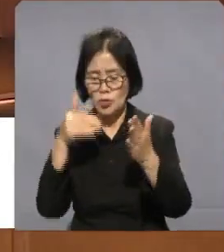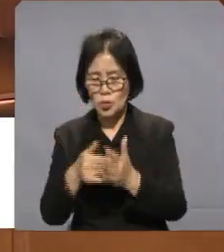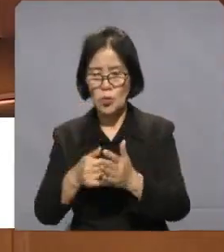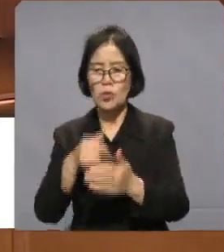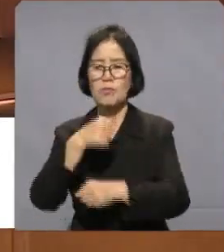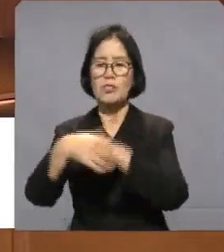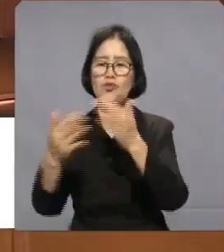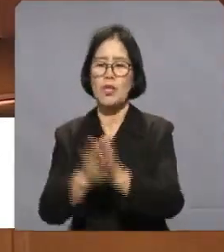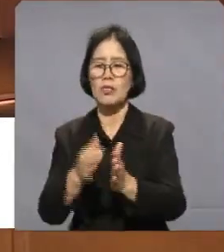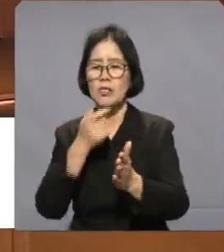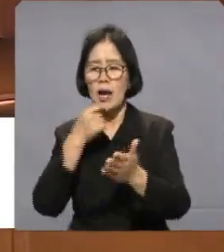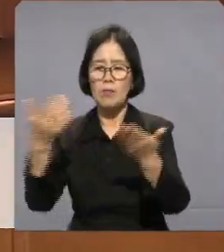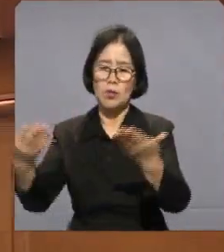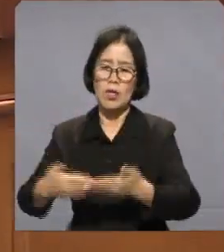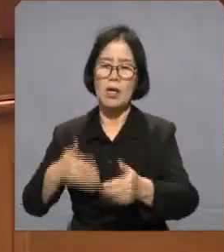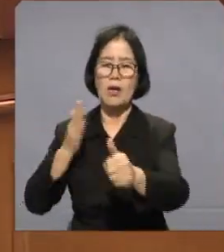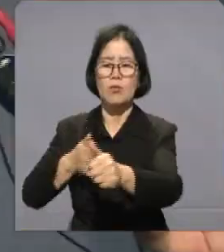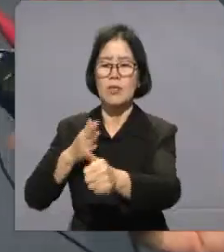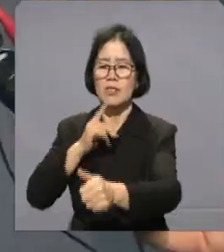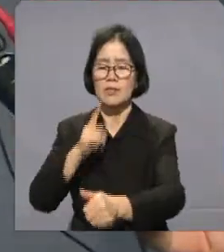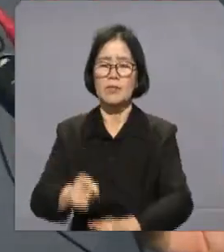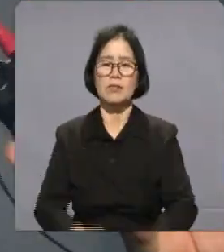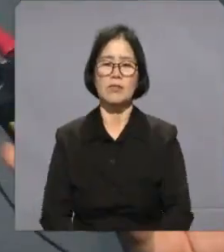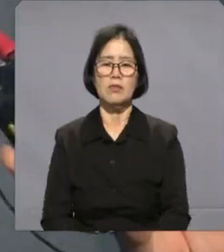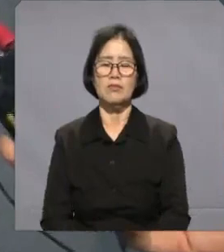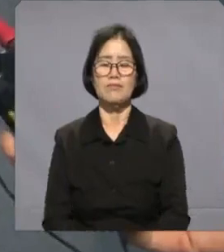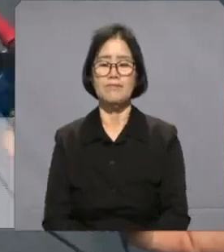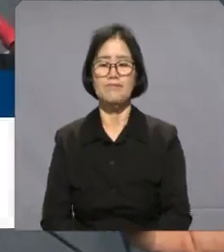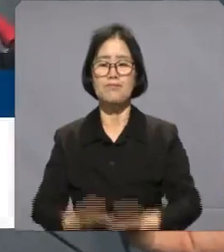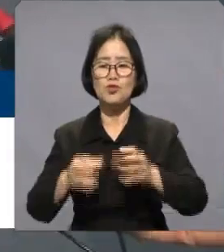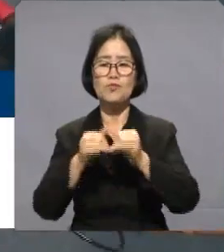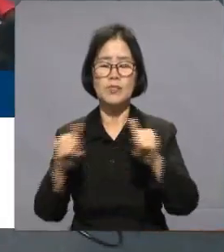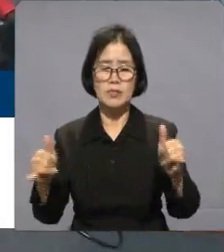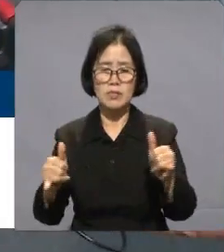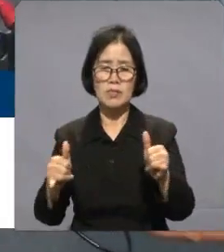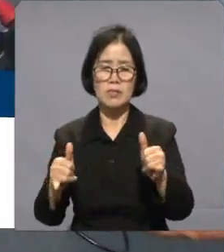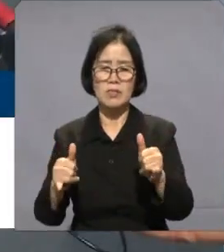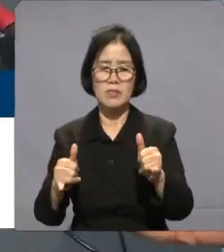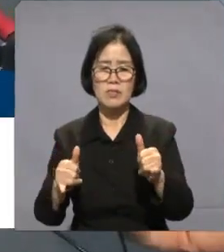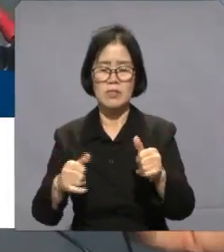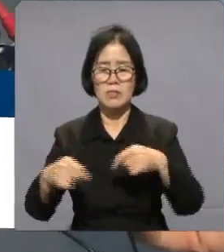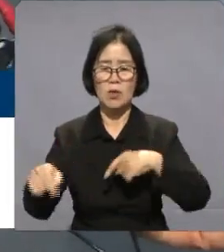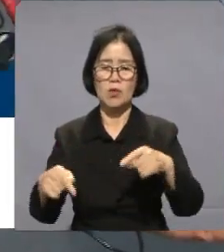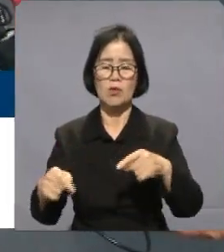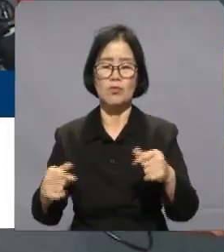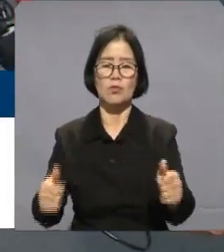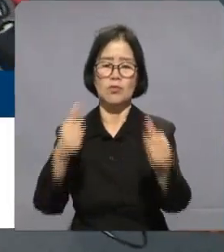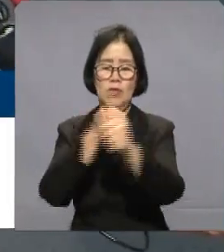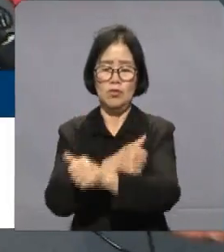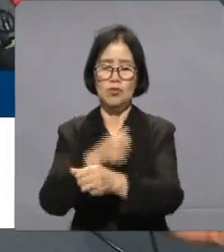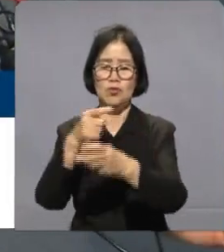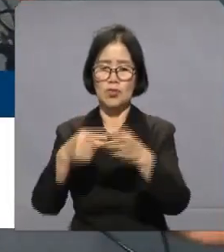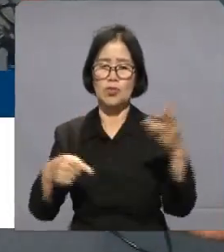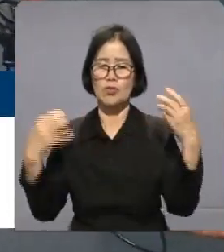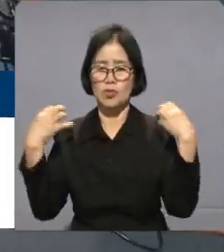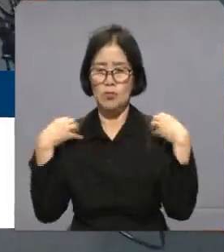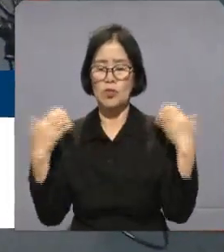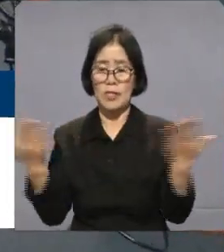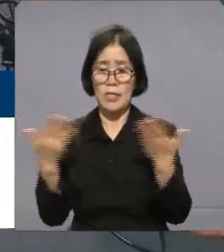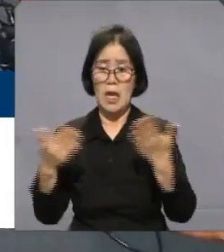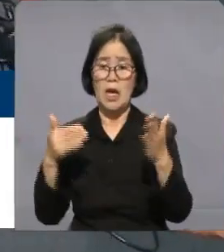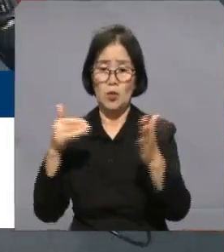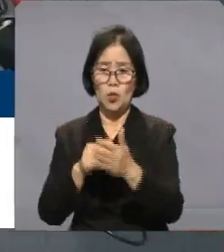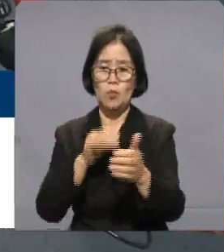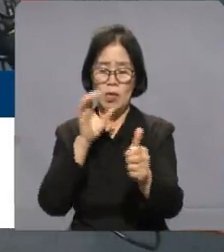민주당이 양보해야 한다고 반박했습니다. 국민들이 이 정권 교체해서 윤석열 정부 일하도록 했고